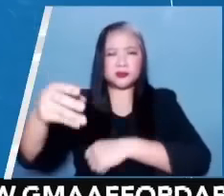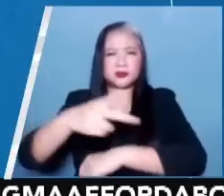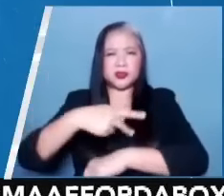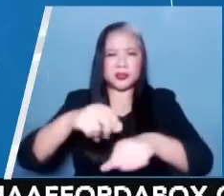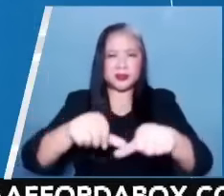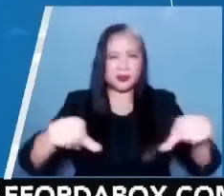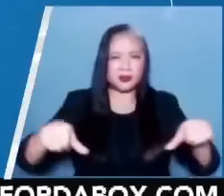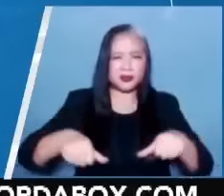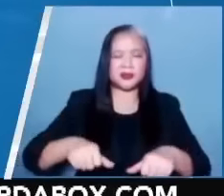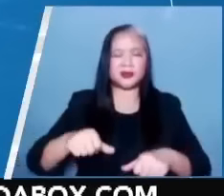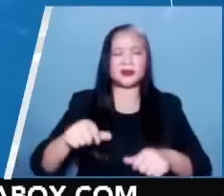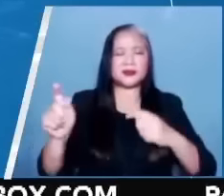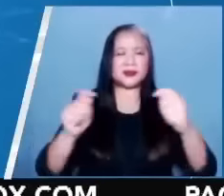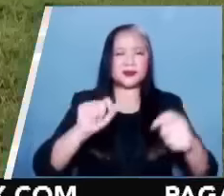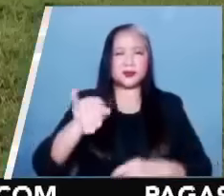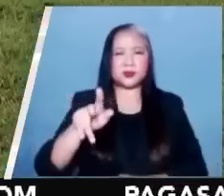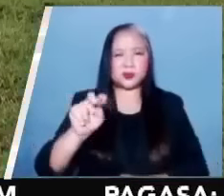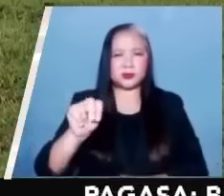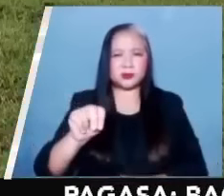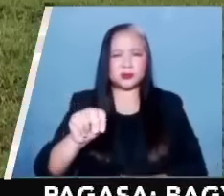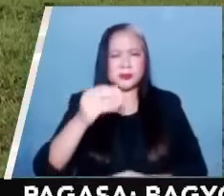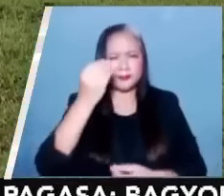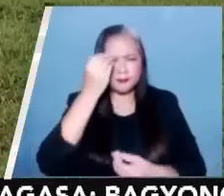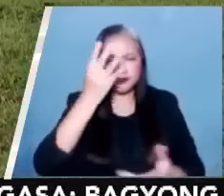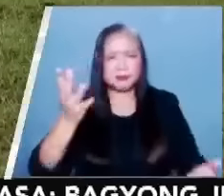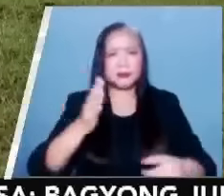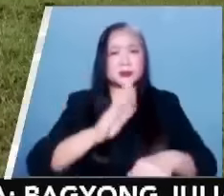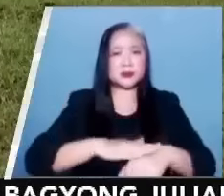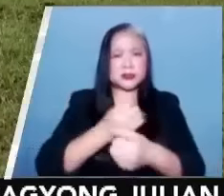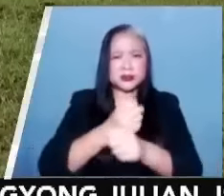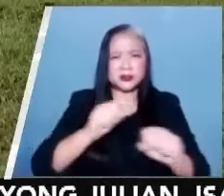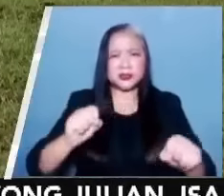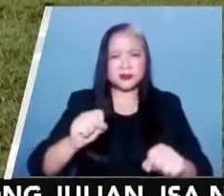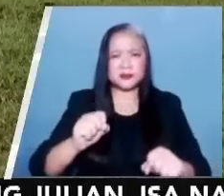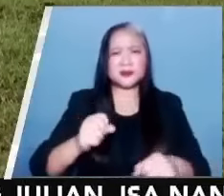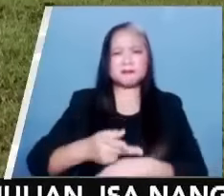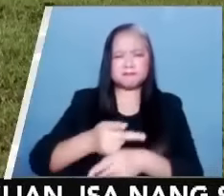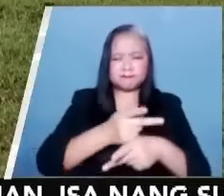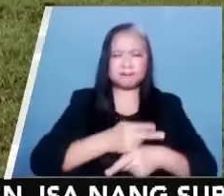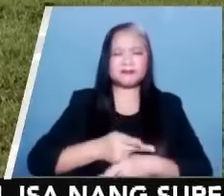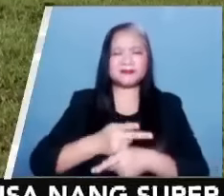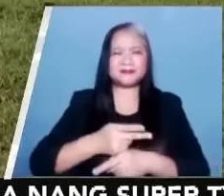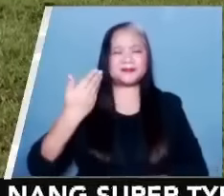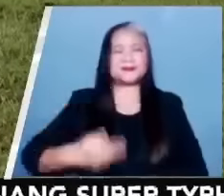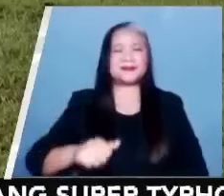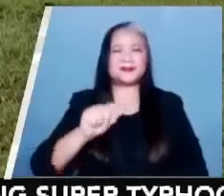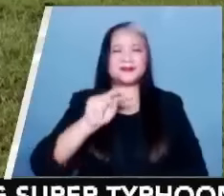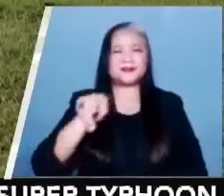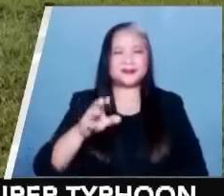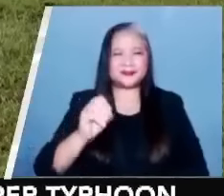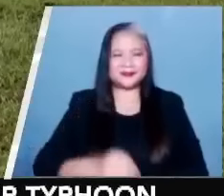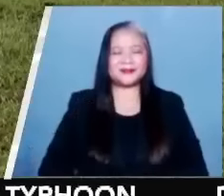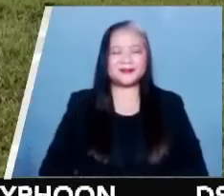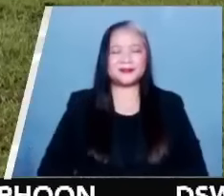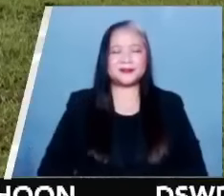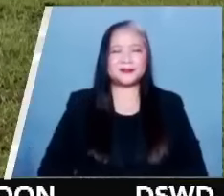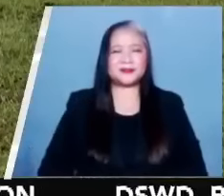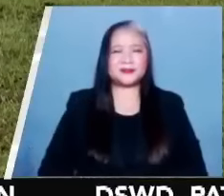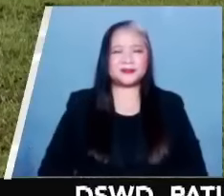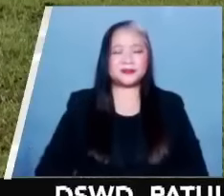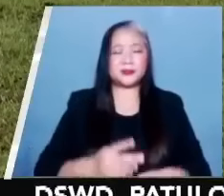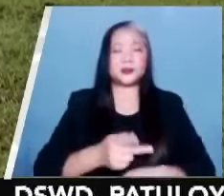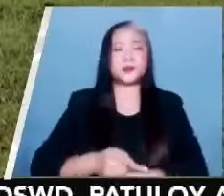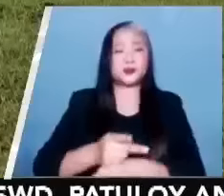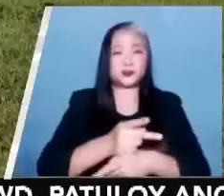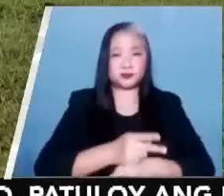kapuso! Stay safe and stay updated at stay dry. Ako po si Anjo Pertiera, ang inyong unang hirit weather presenter. Know